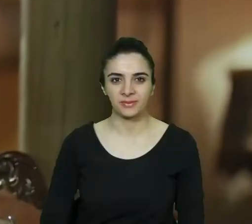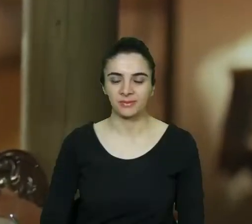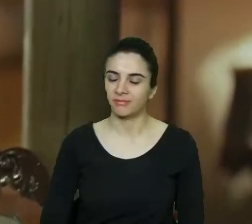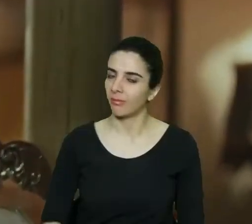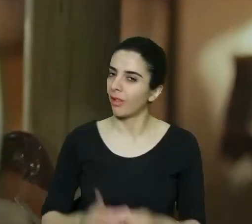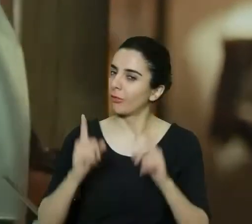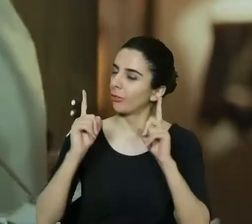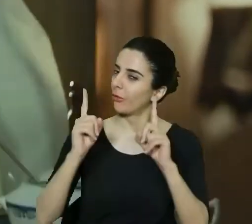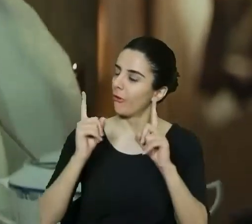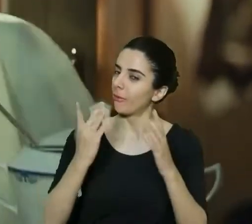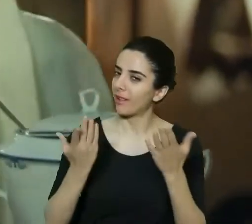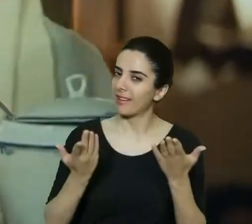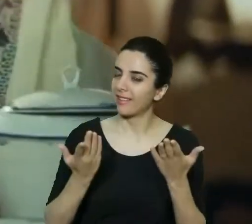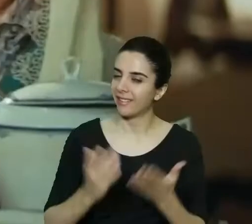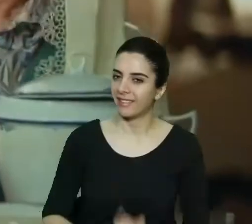Tövbe tövbe.